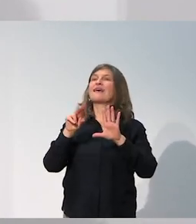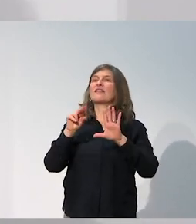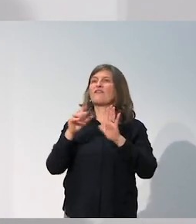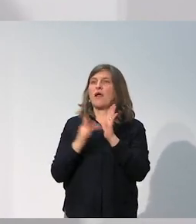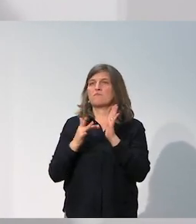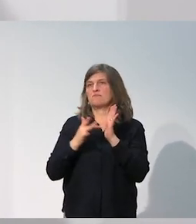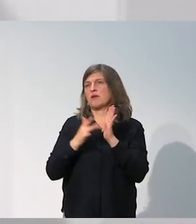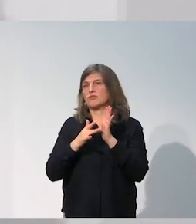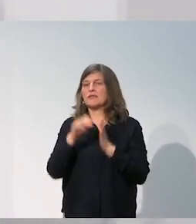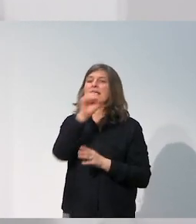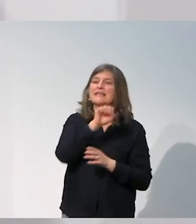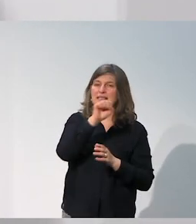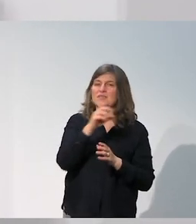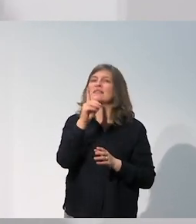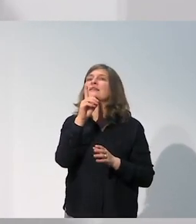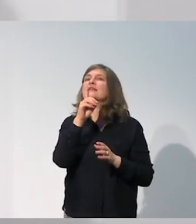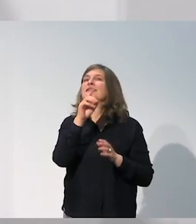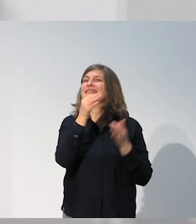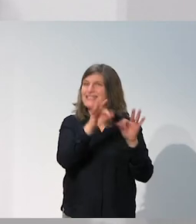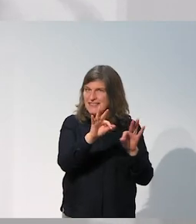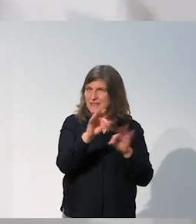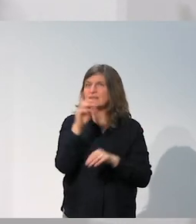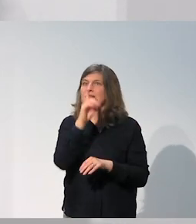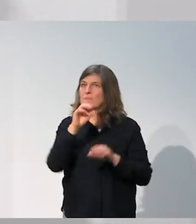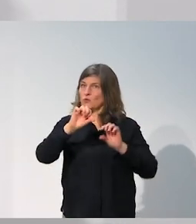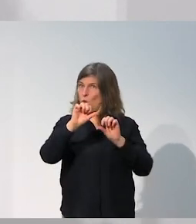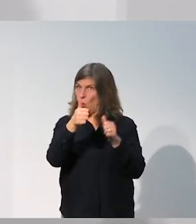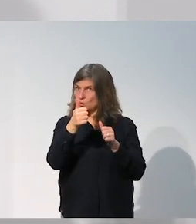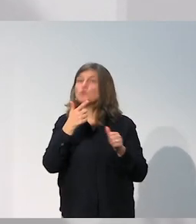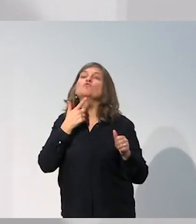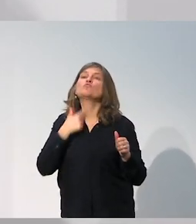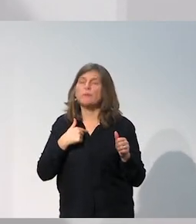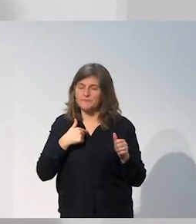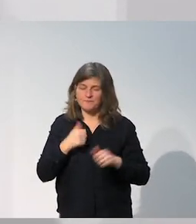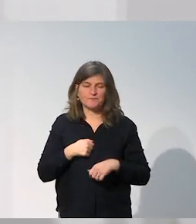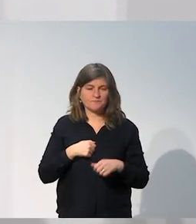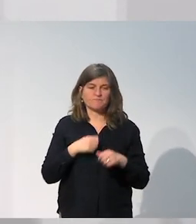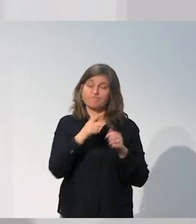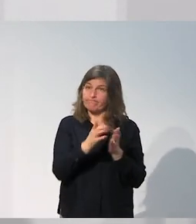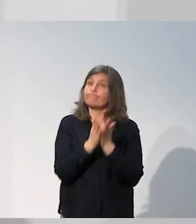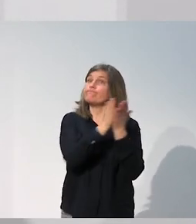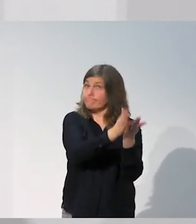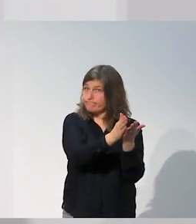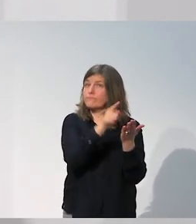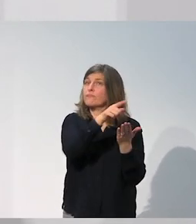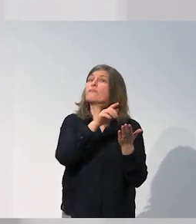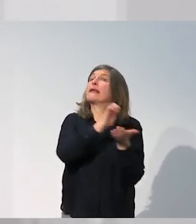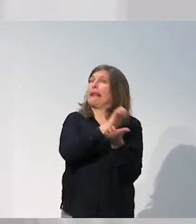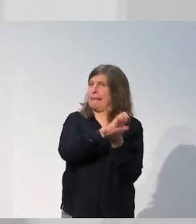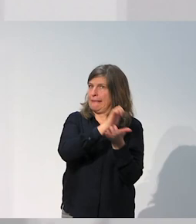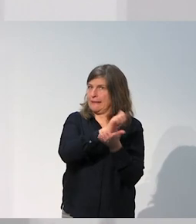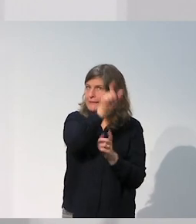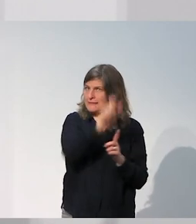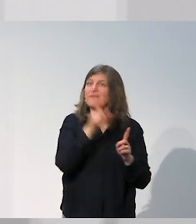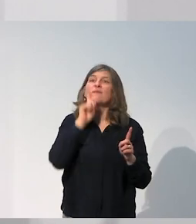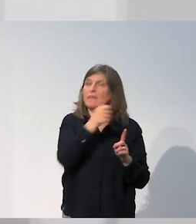10, dimanche 11 juin, hein, les ruminations de cette femme, lorsque je lui ai remis ce texte dont je ne